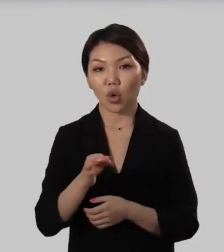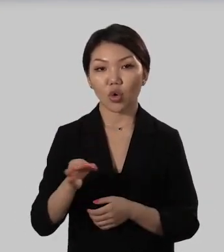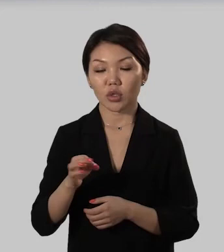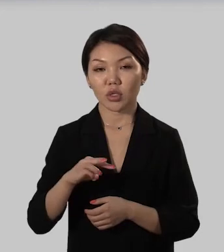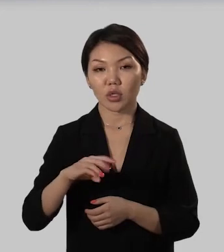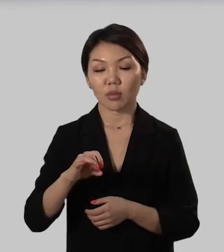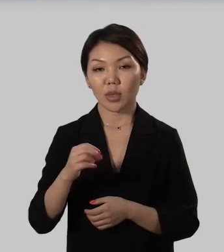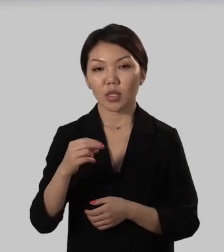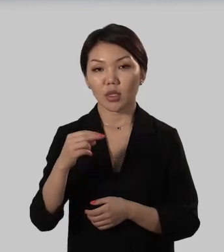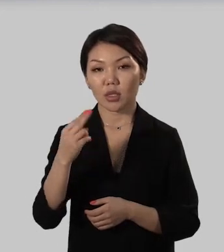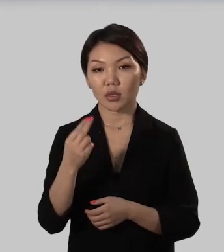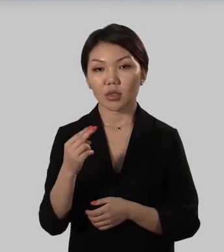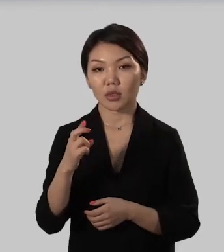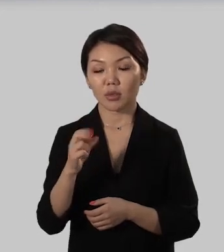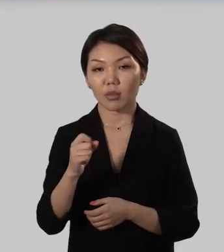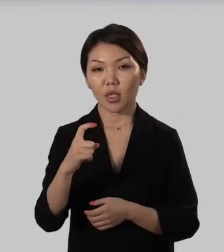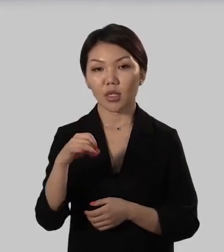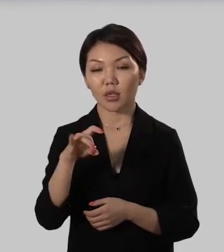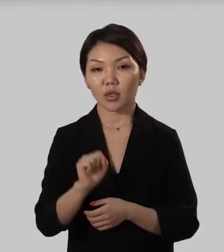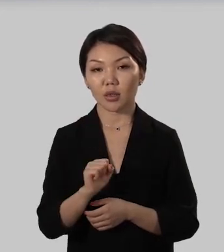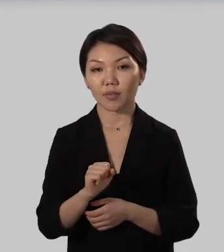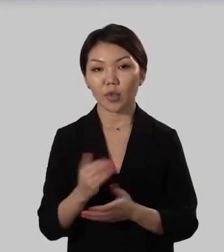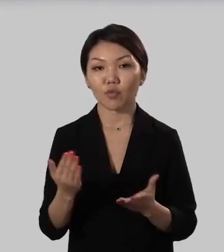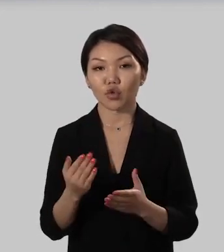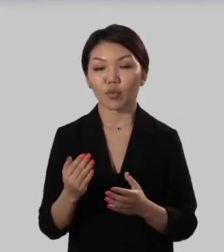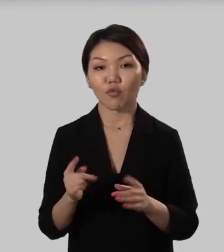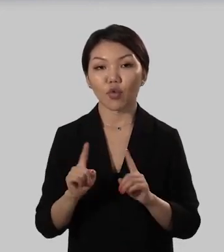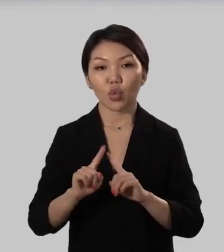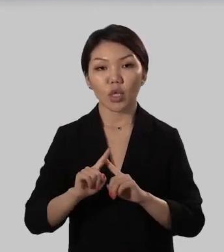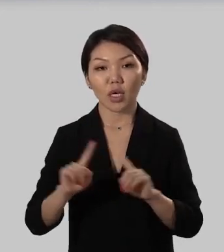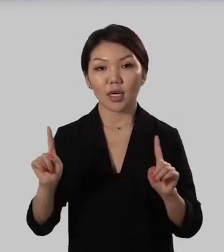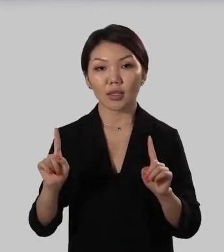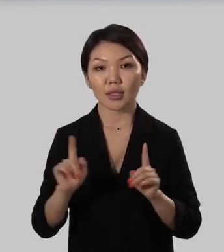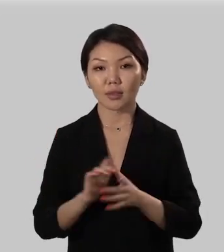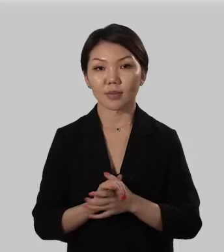мерц bagheera в чем же его уникальность